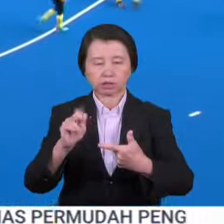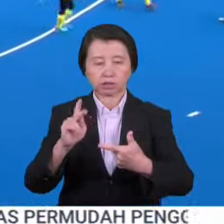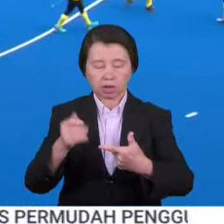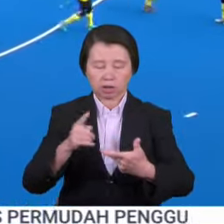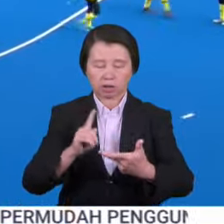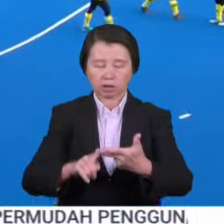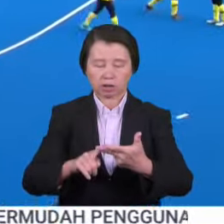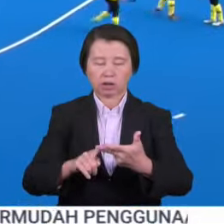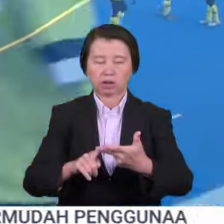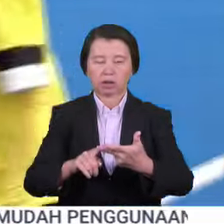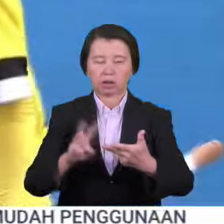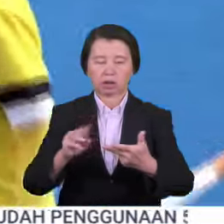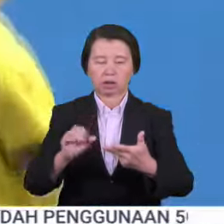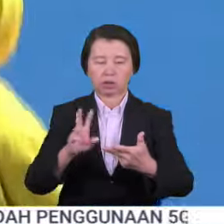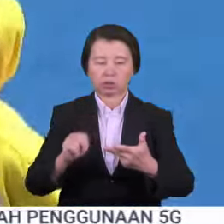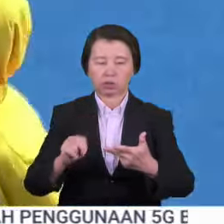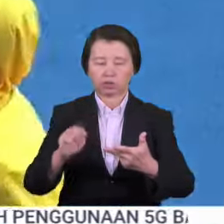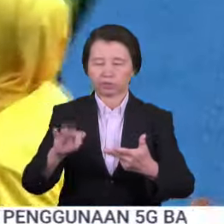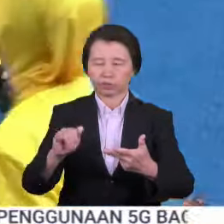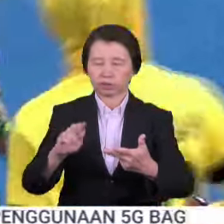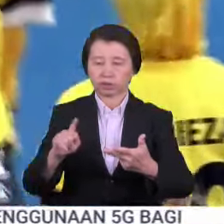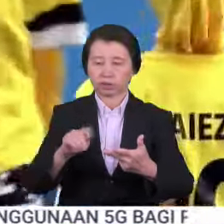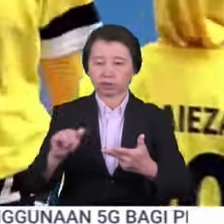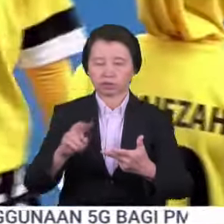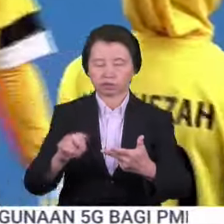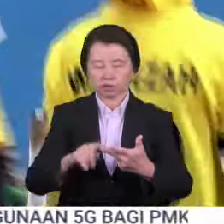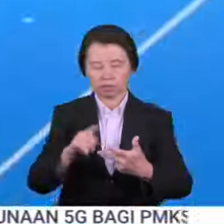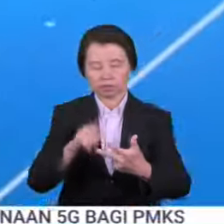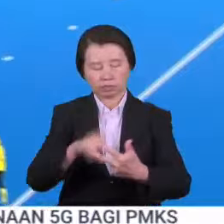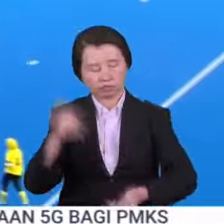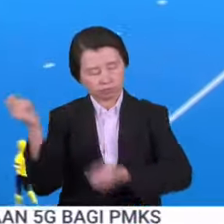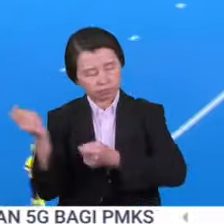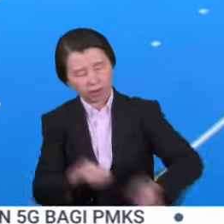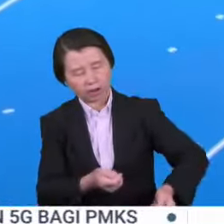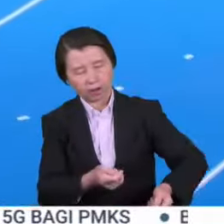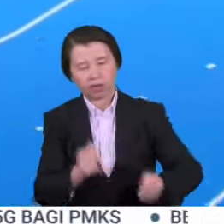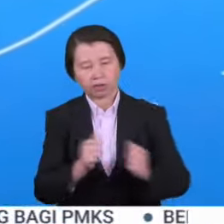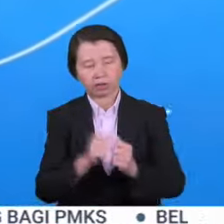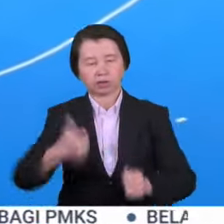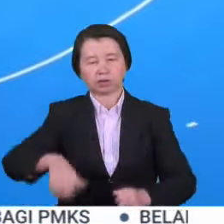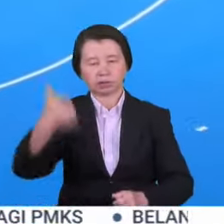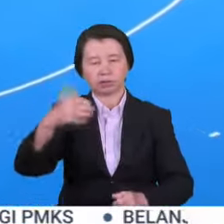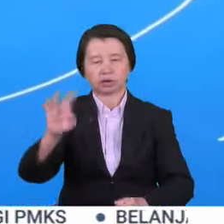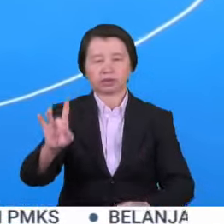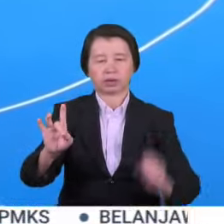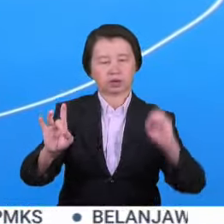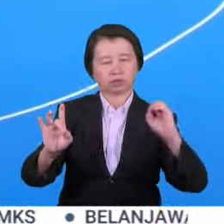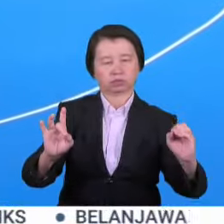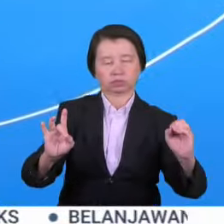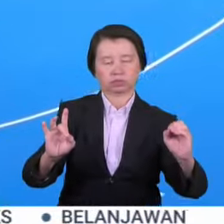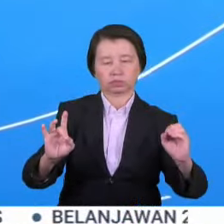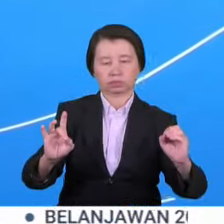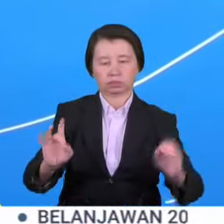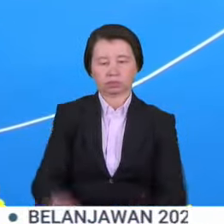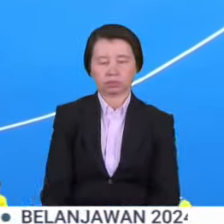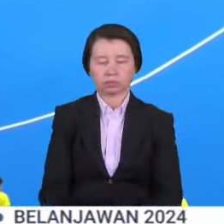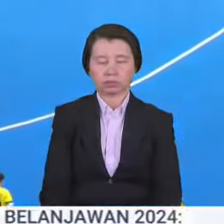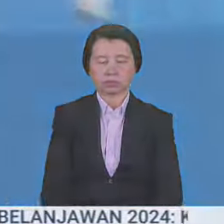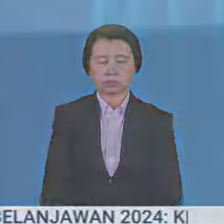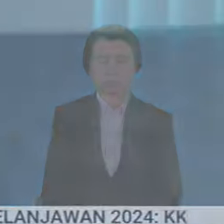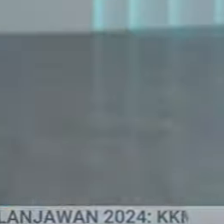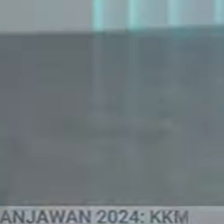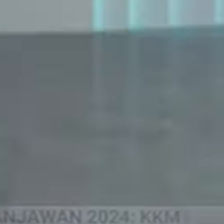Azhar dan Wan Nur Faizah Sayuti untuk menutup perlawanan pertama dengan kemenangan 8-0.